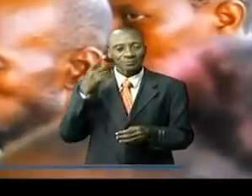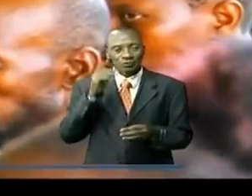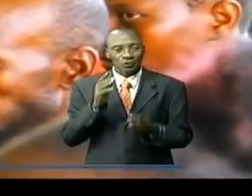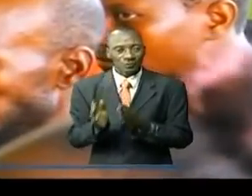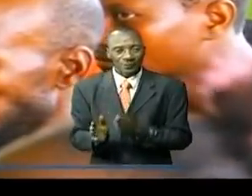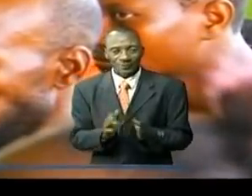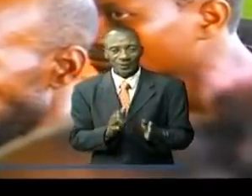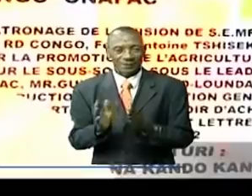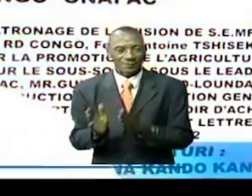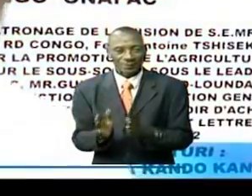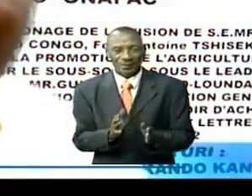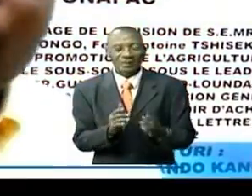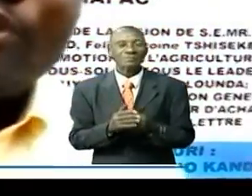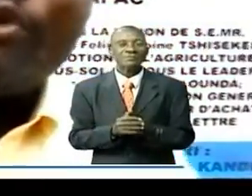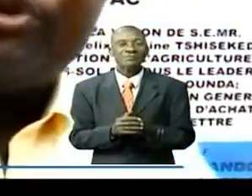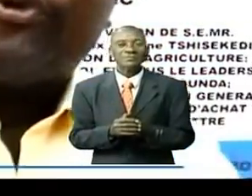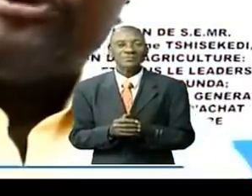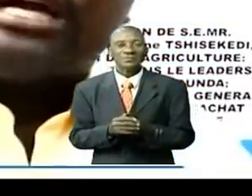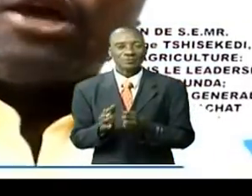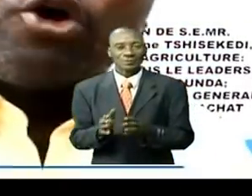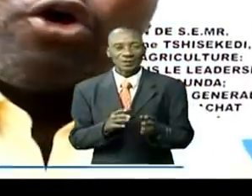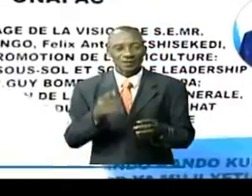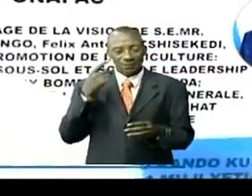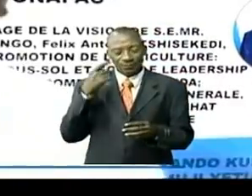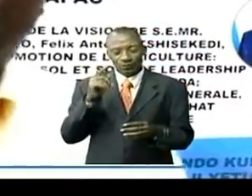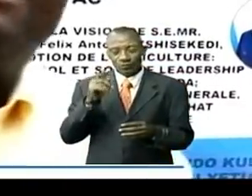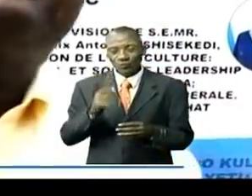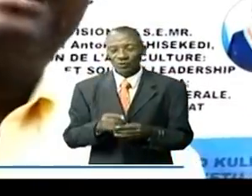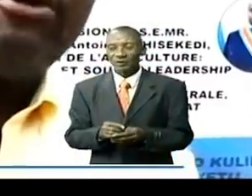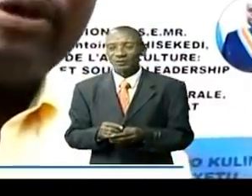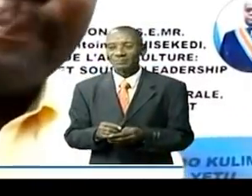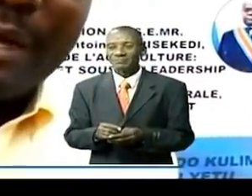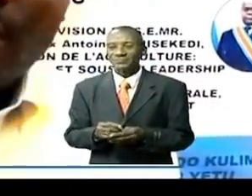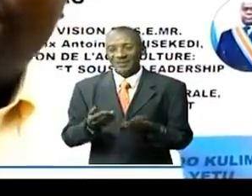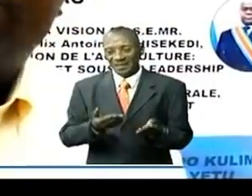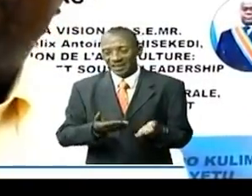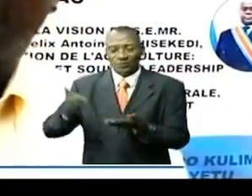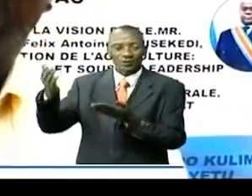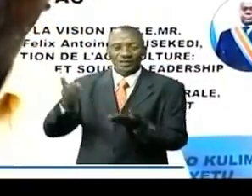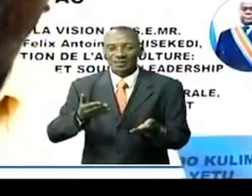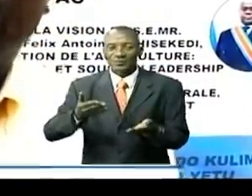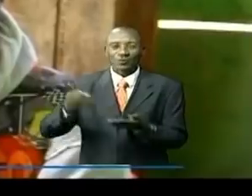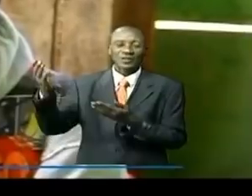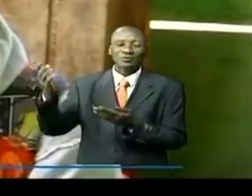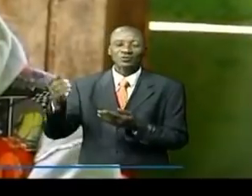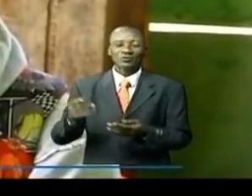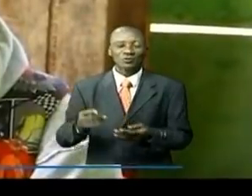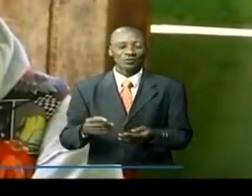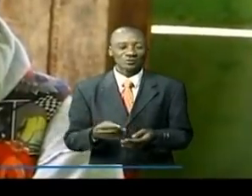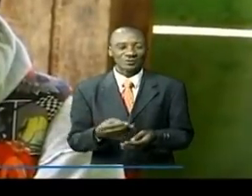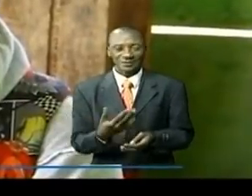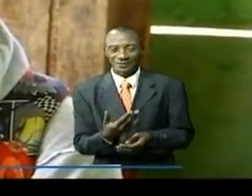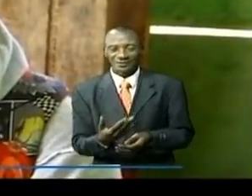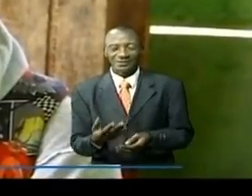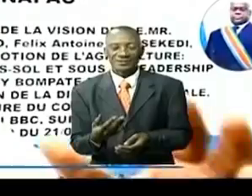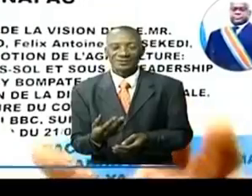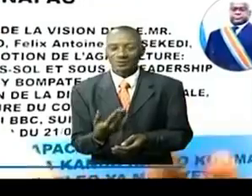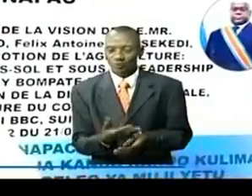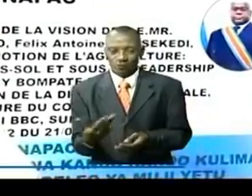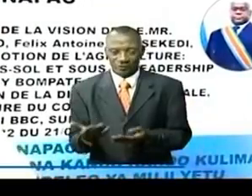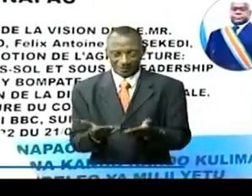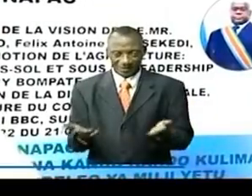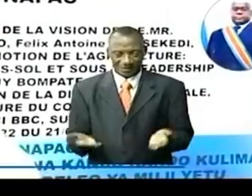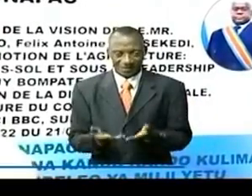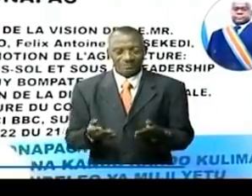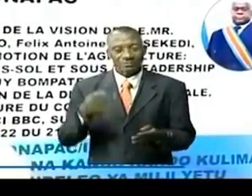à canaliser les exportations de produits agricoles pour permettre à l'ONAPAC d'avoir les statistiques, ce qui ferait à ce que la